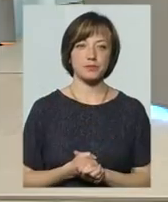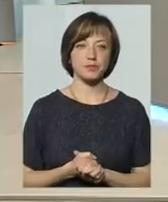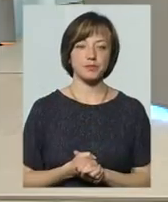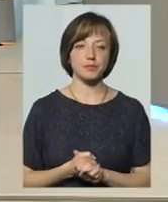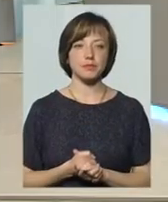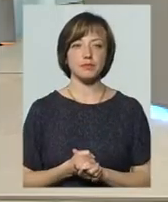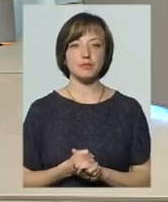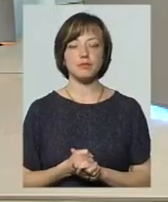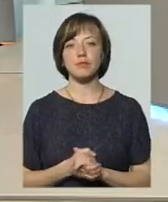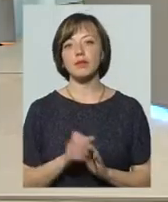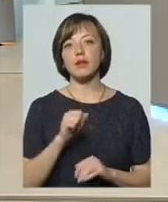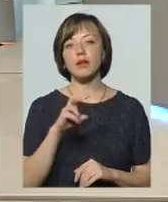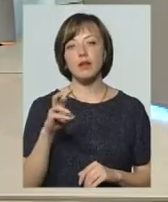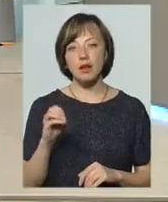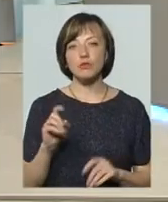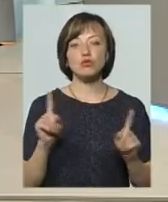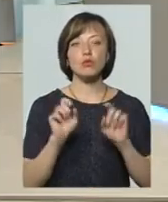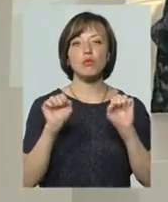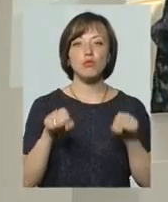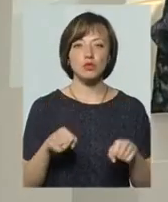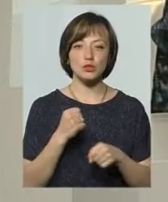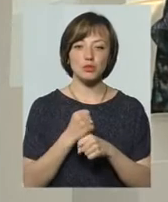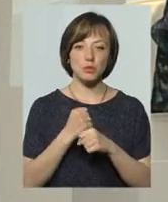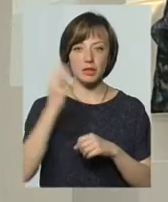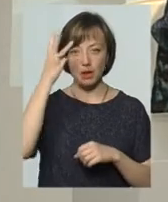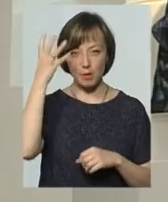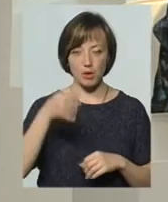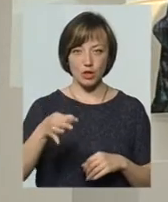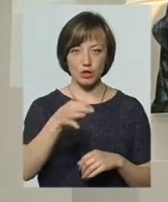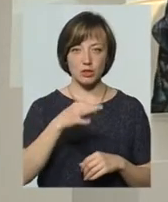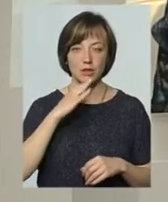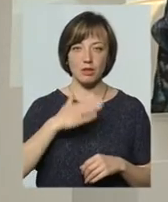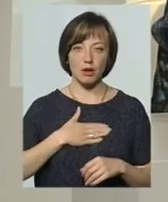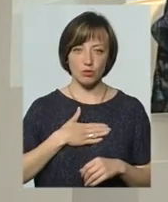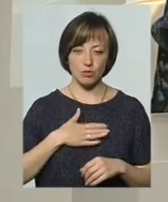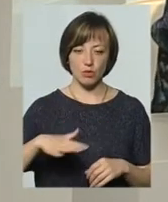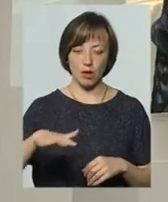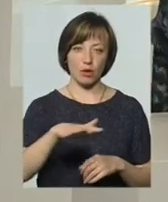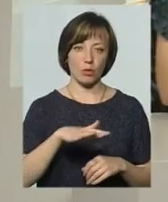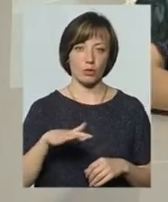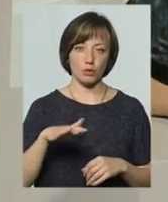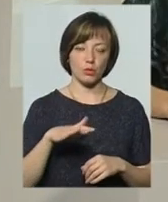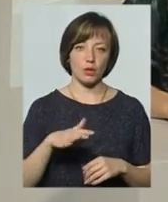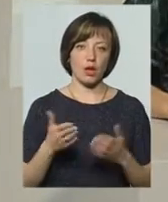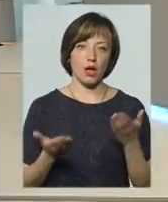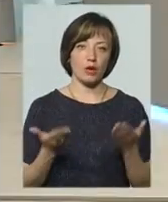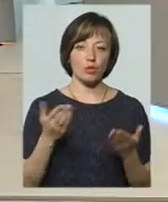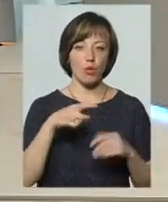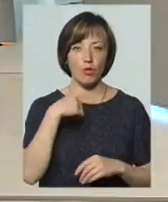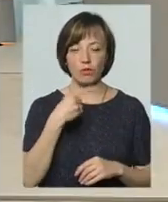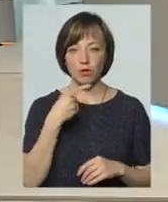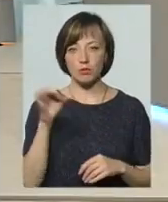з тим, що можна винести для Хмельниччини, угу, для нашого регіону? Адже, якщо ми говоримо